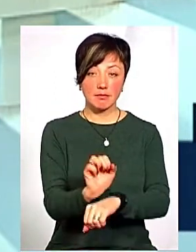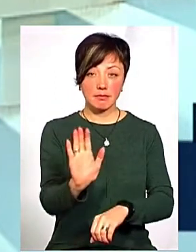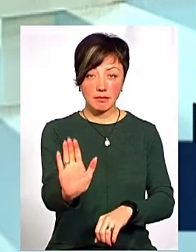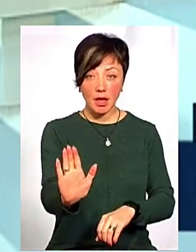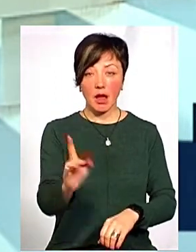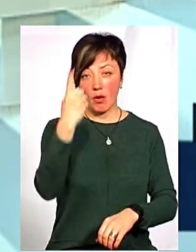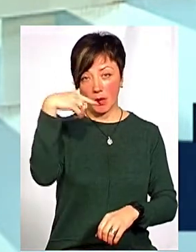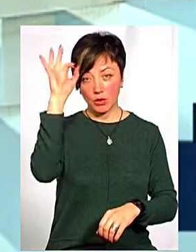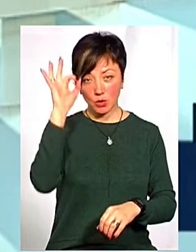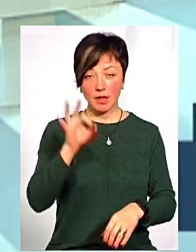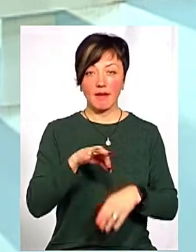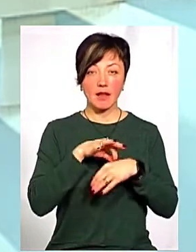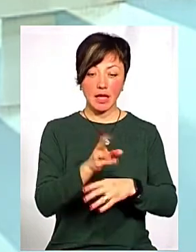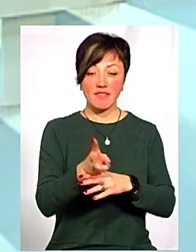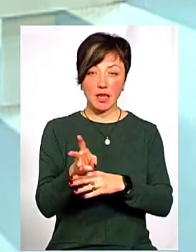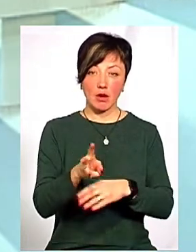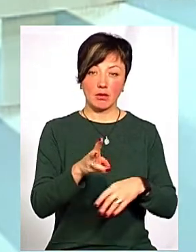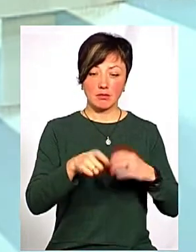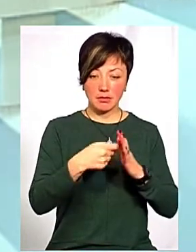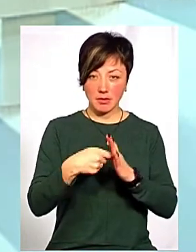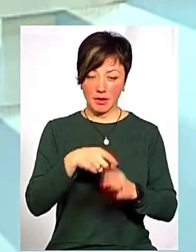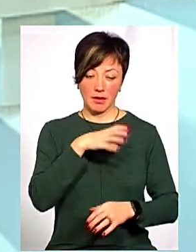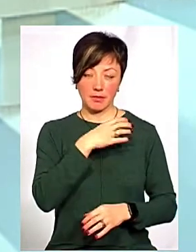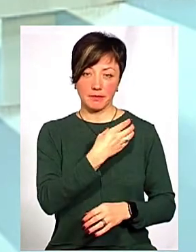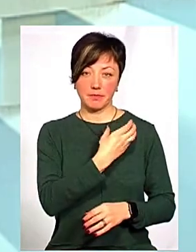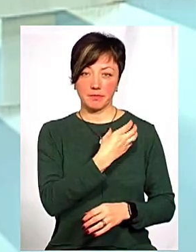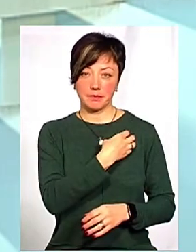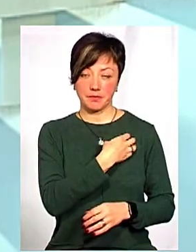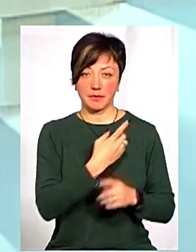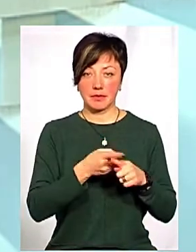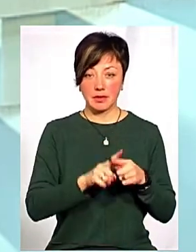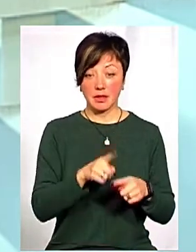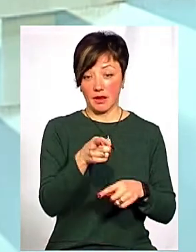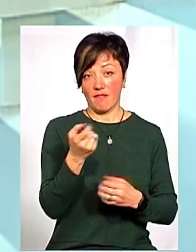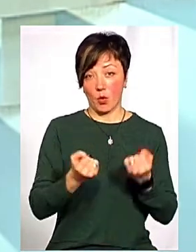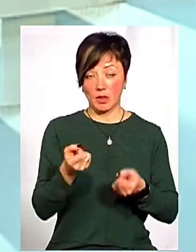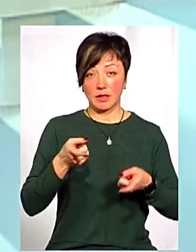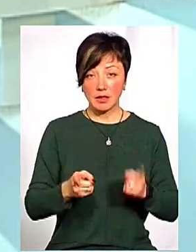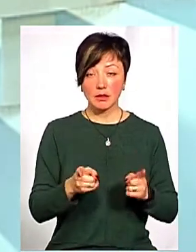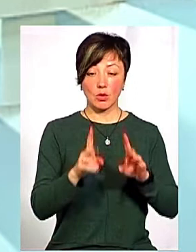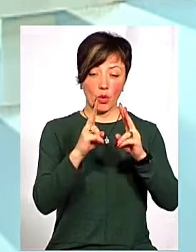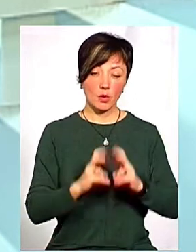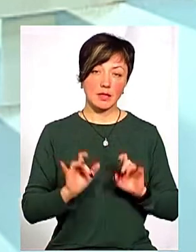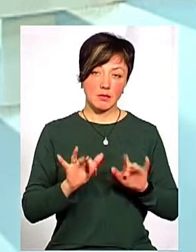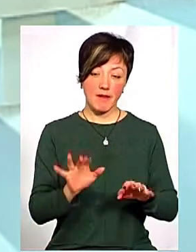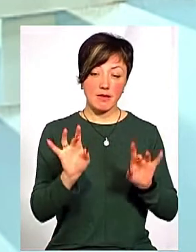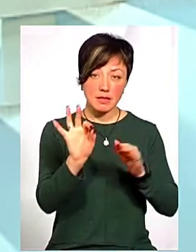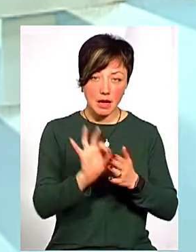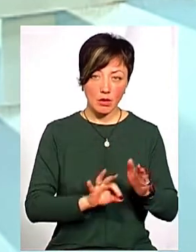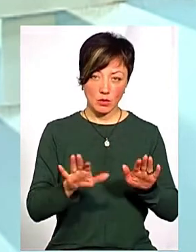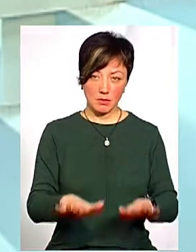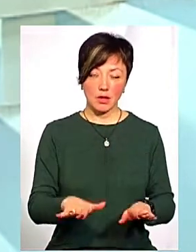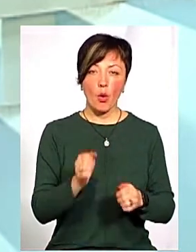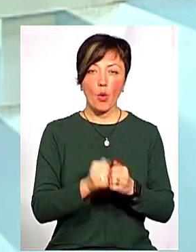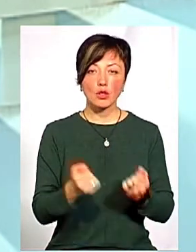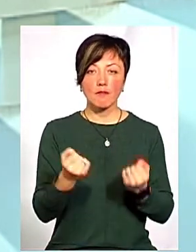у патрульних ведеться відеофіксація з нагрудних відеореєстраторів, типу, що це є водій, дійсно, проводиться розгляд справи. Під час розгляду